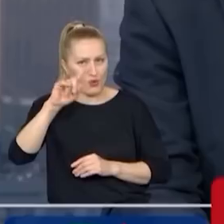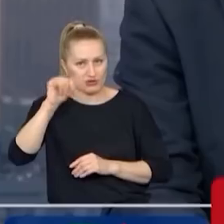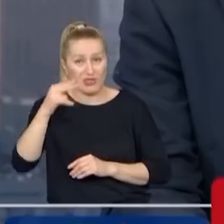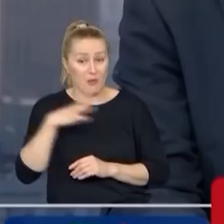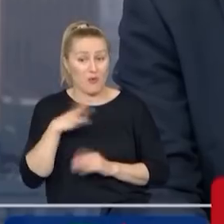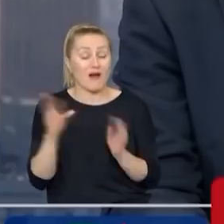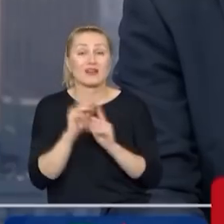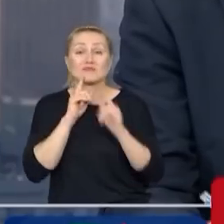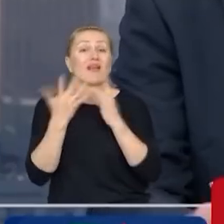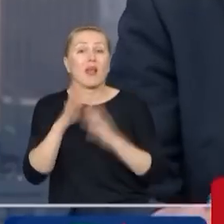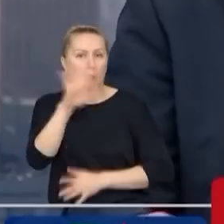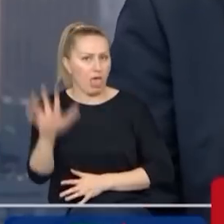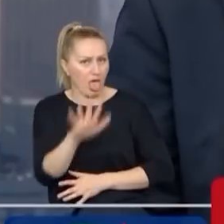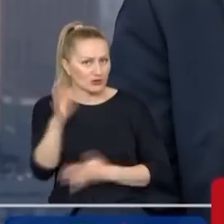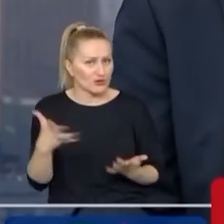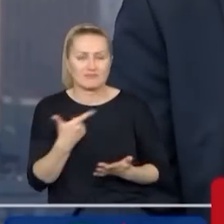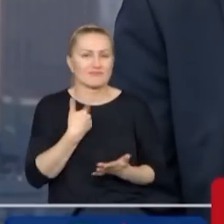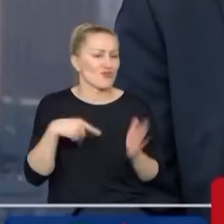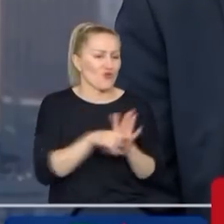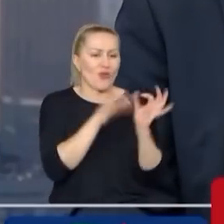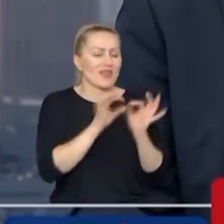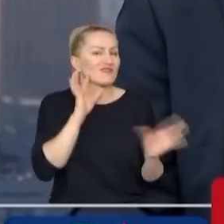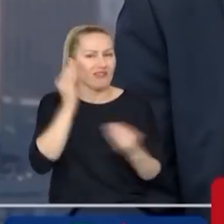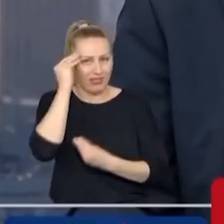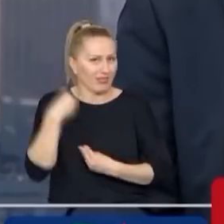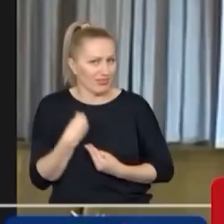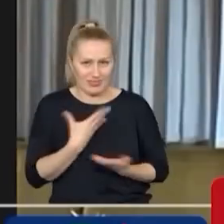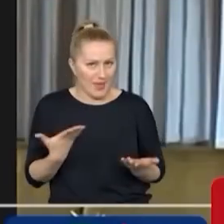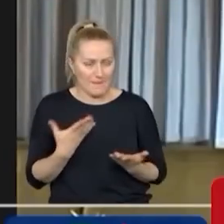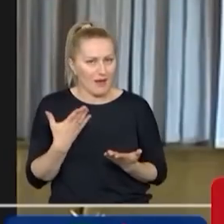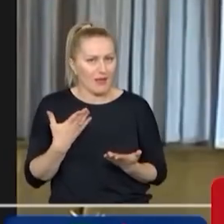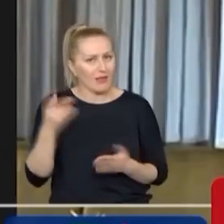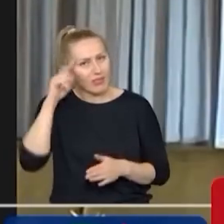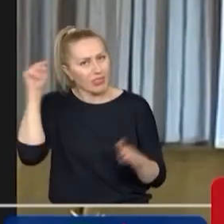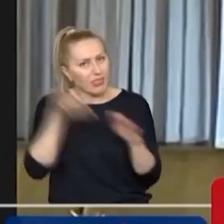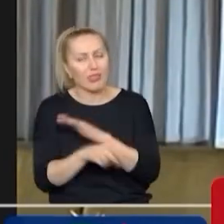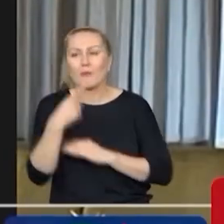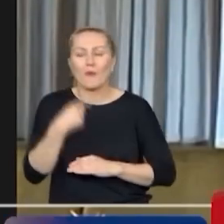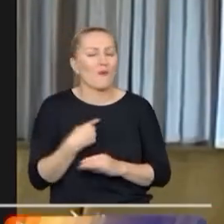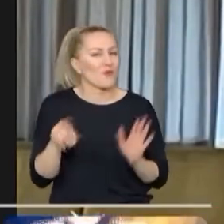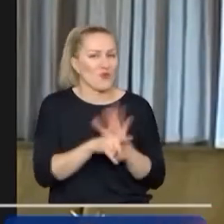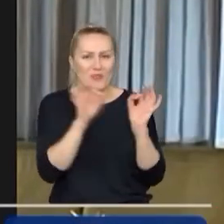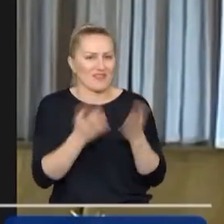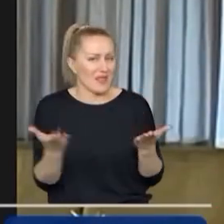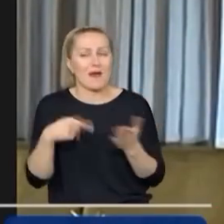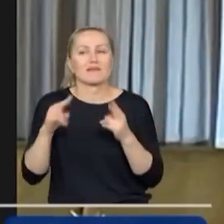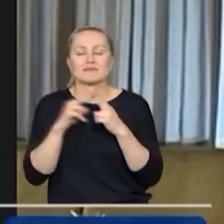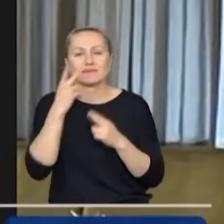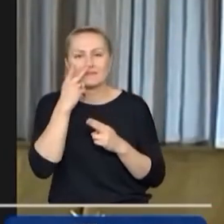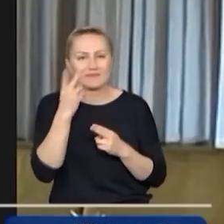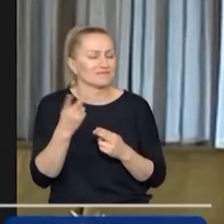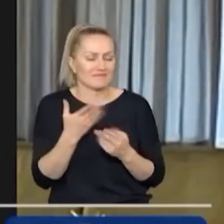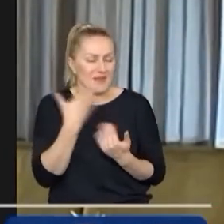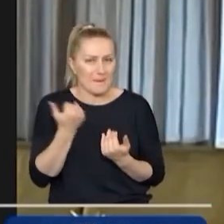ta rozmowa. Oczywiście nie mamy jeszcze przecieków, o czym była ta mowa, czy co uzgodnili. Oczywiście mowa była o